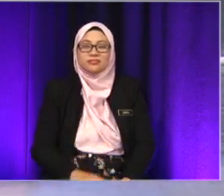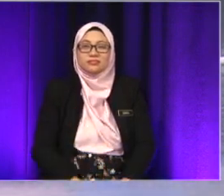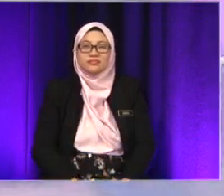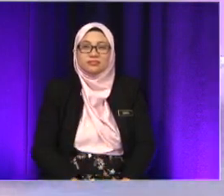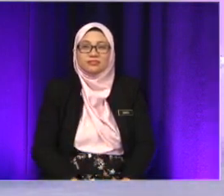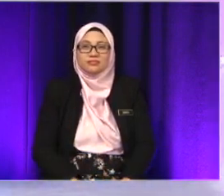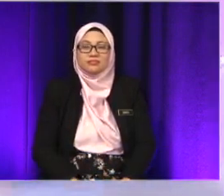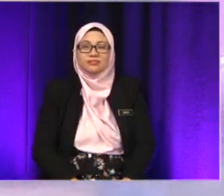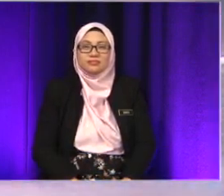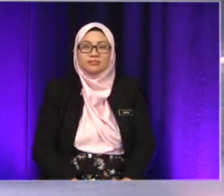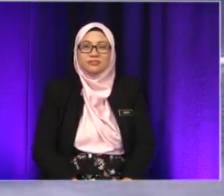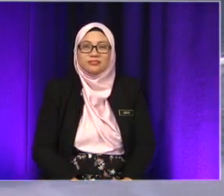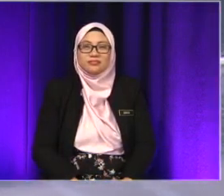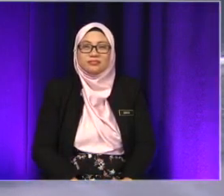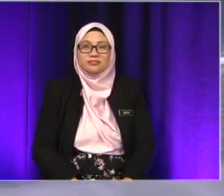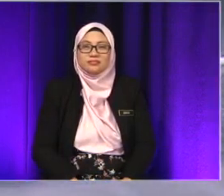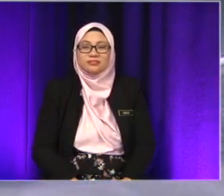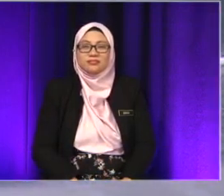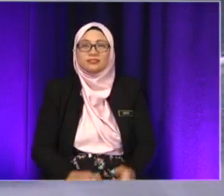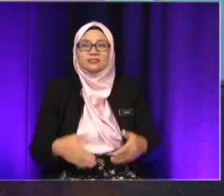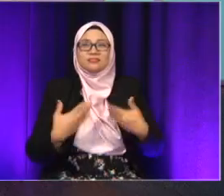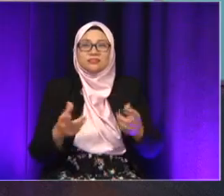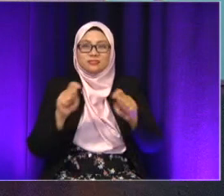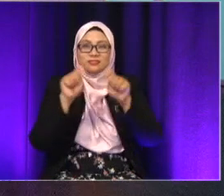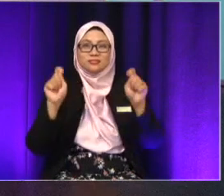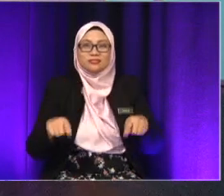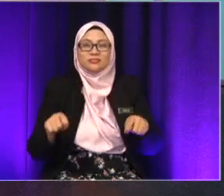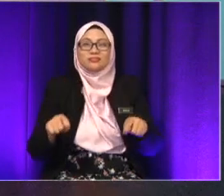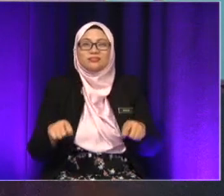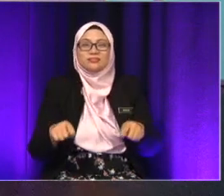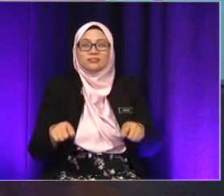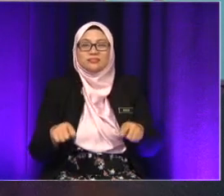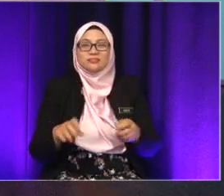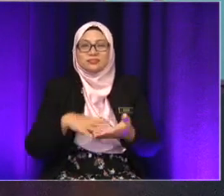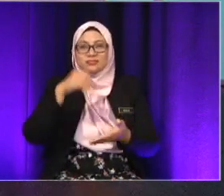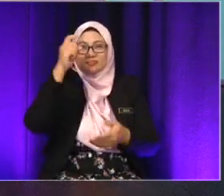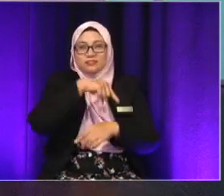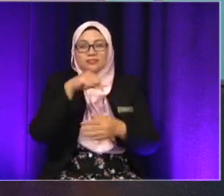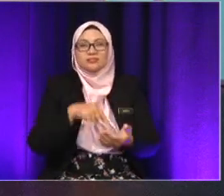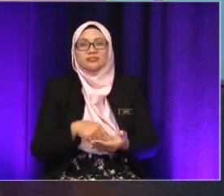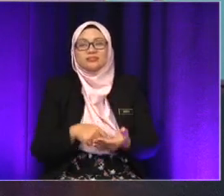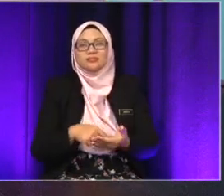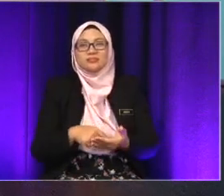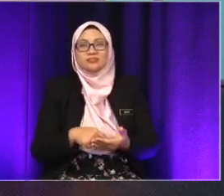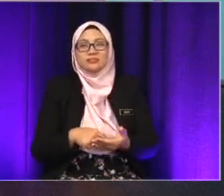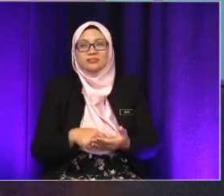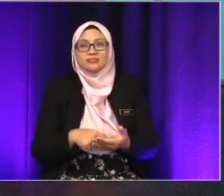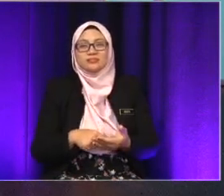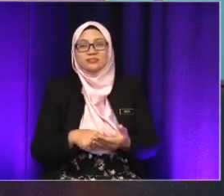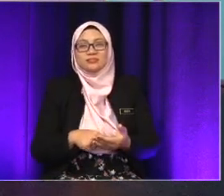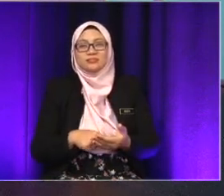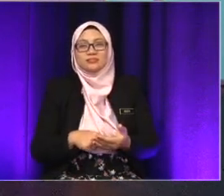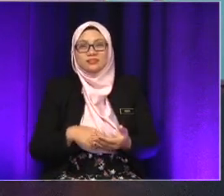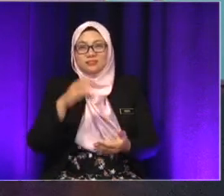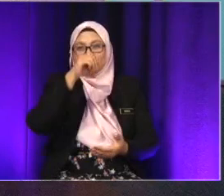ni. Baik. Jadi cikgu bagaimana dengan pentaksiran pembelajaran saya pada hari ini cikgu? Okey, setakat untuk hari ini saya bagi cikgu bagi Aiman cemerlang